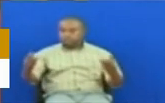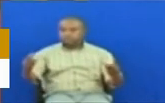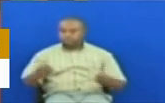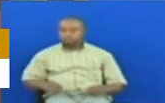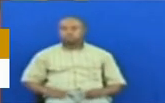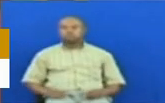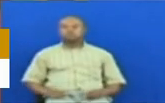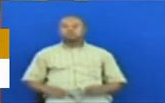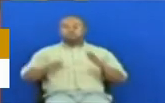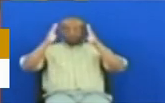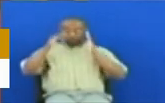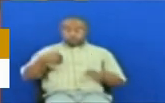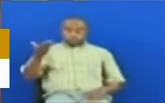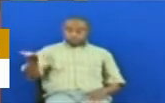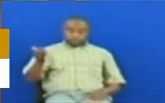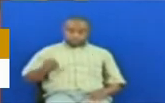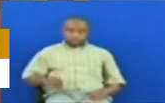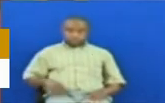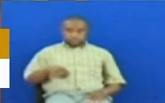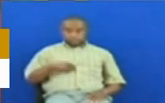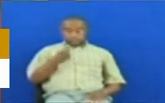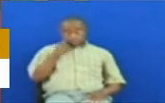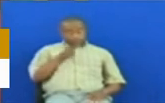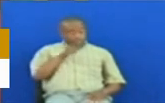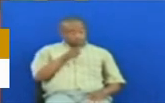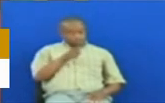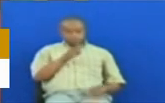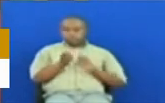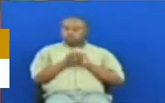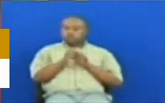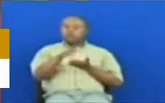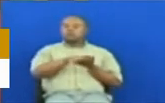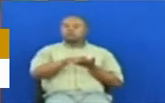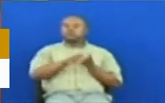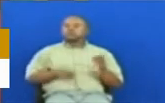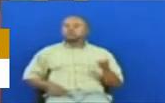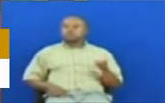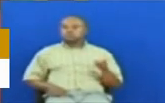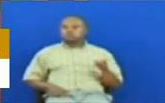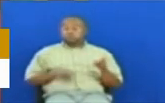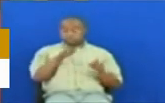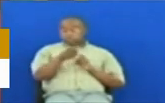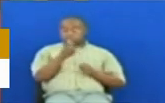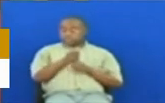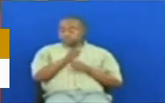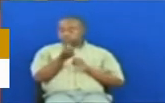Mheshimiwa Spika, ninaona msingi hoja yake kwa sababu hii ni kazi ya kitaalamu.